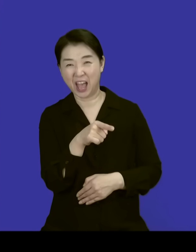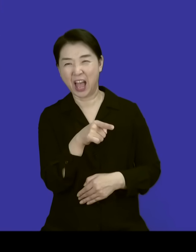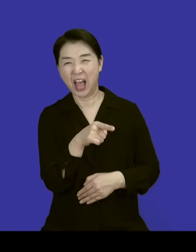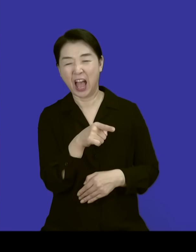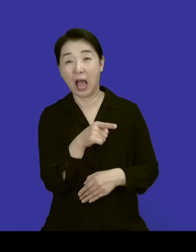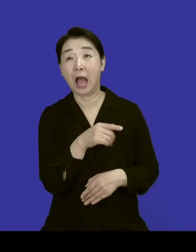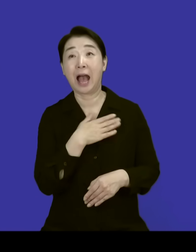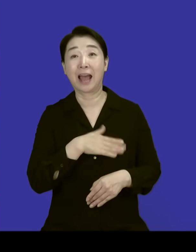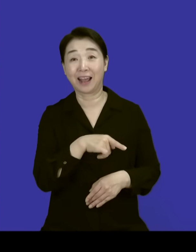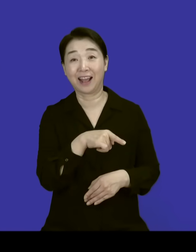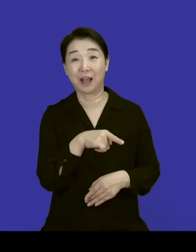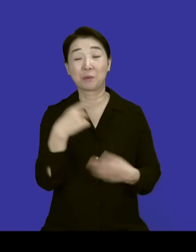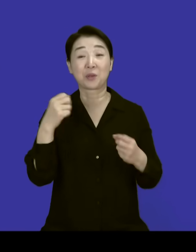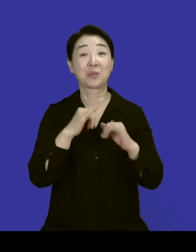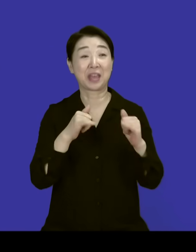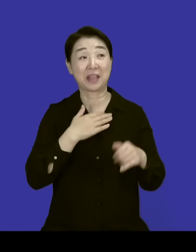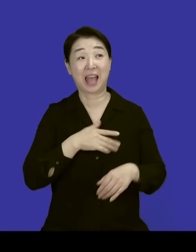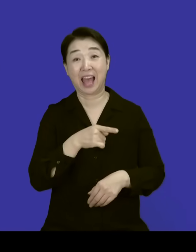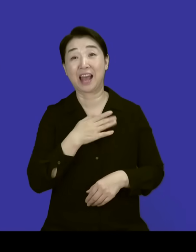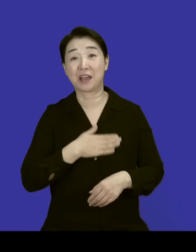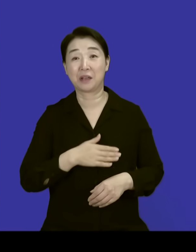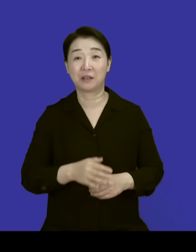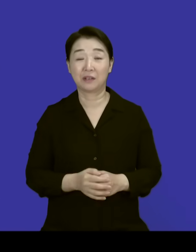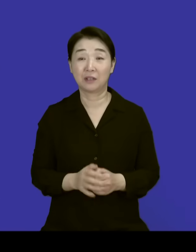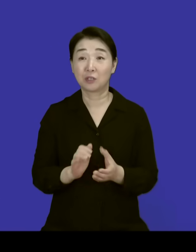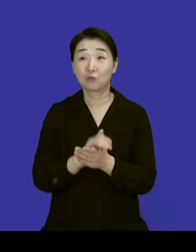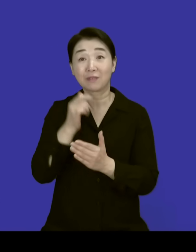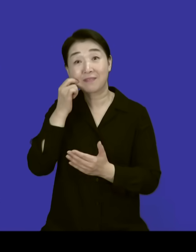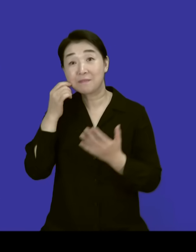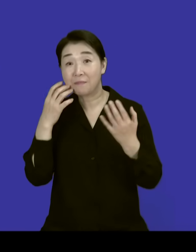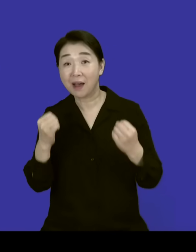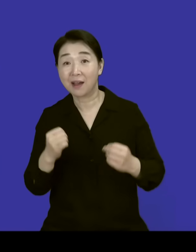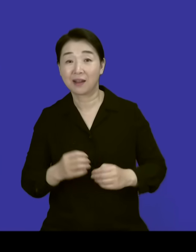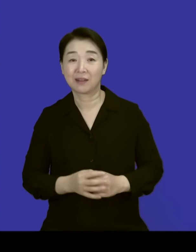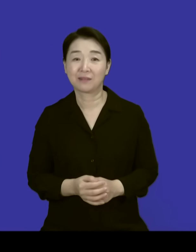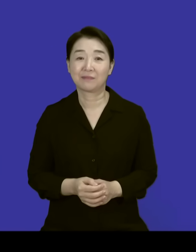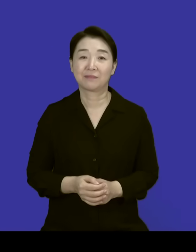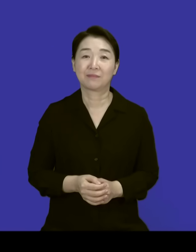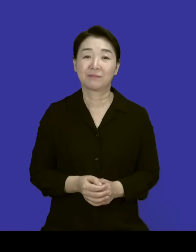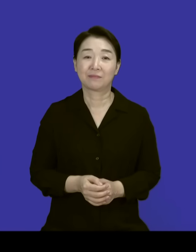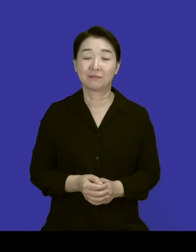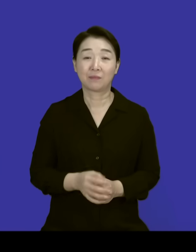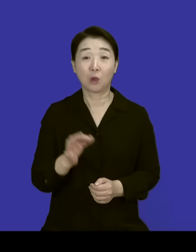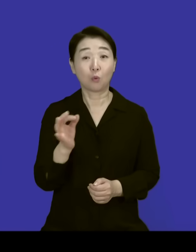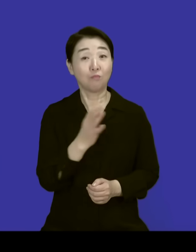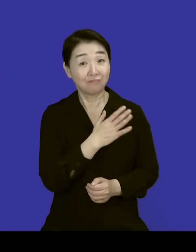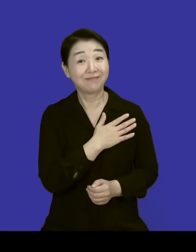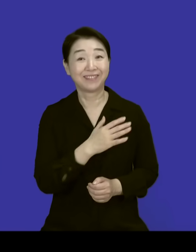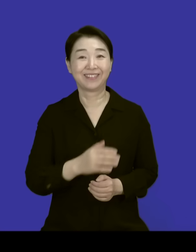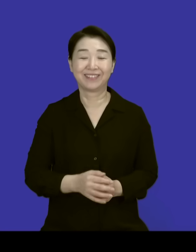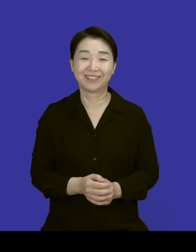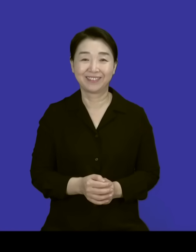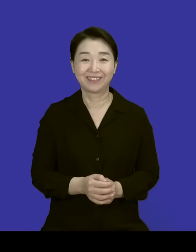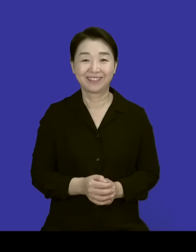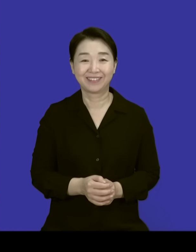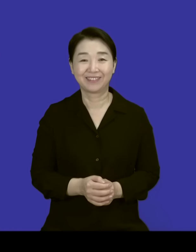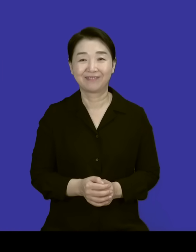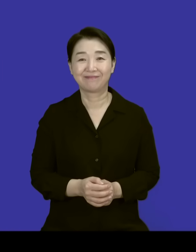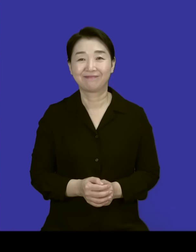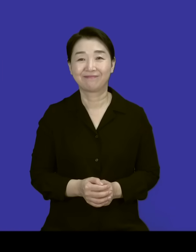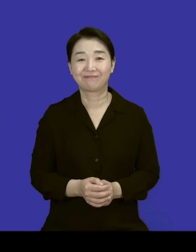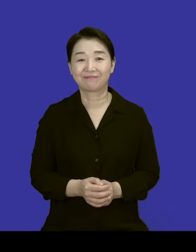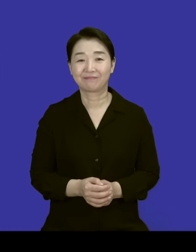그러니까 이제 연예인인 거야. 네네. 네. 그럼 이제 친구들한테도 인기 많고 뭐랄까 인싸처럼 돈도 있고. 어디 가나 인기 있는 친구였을 것